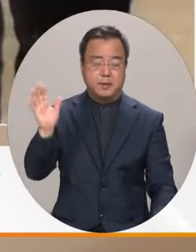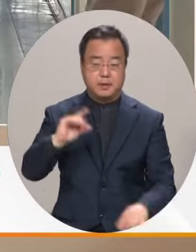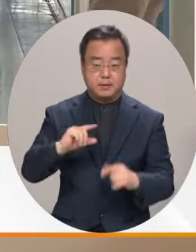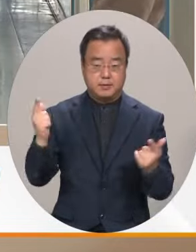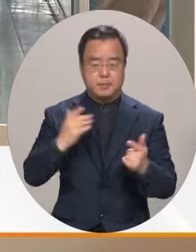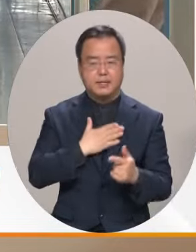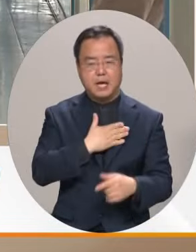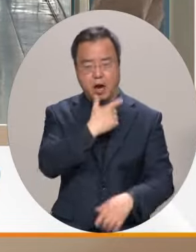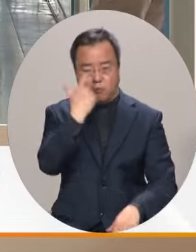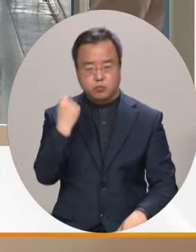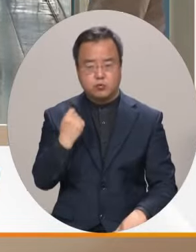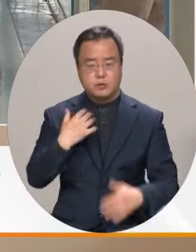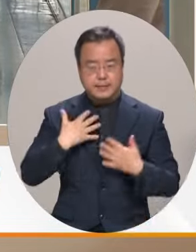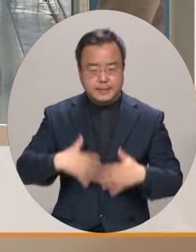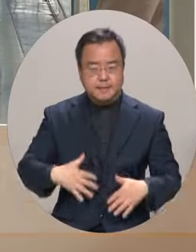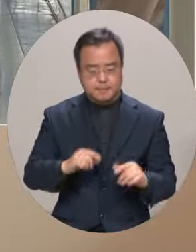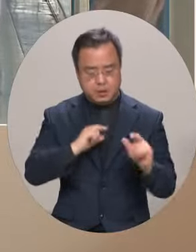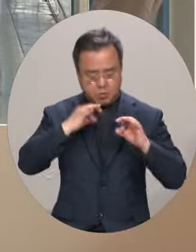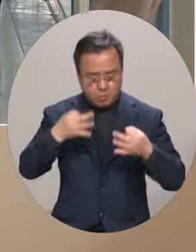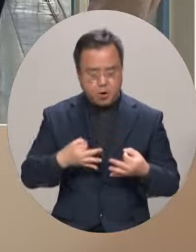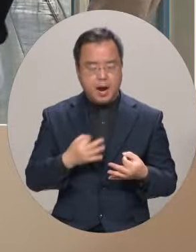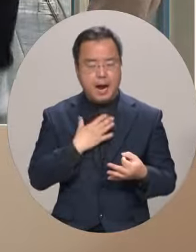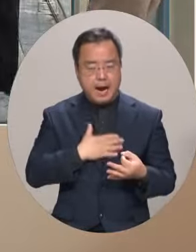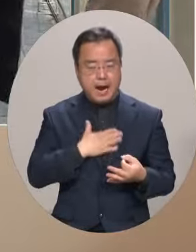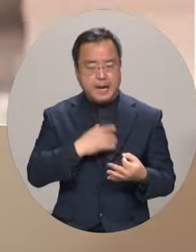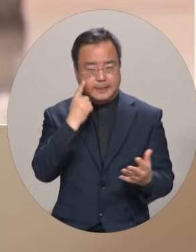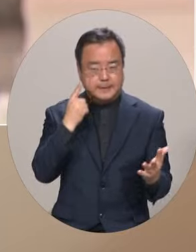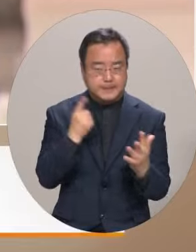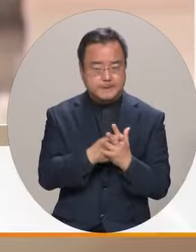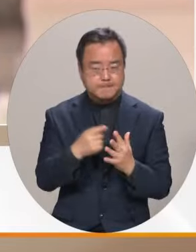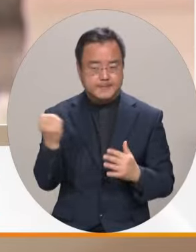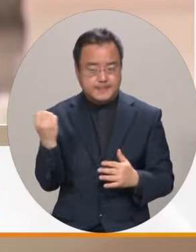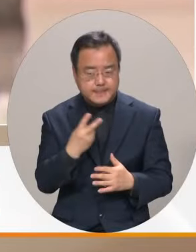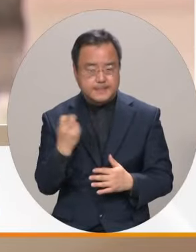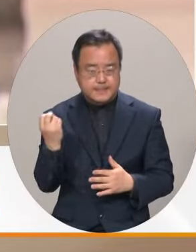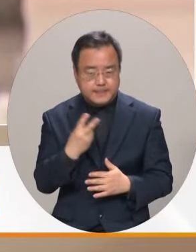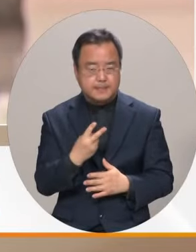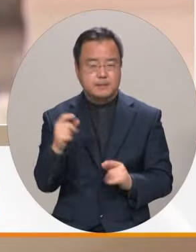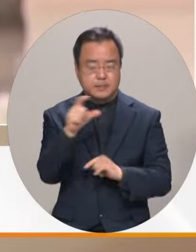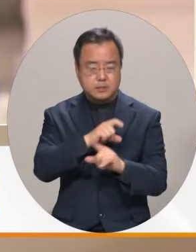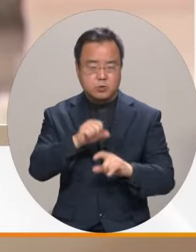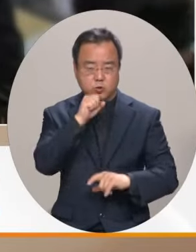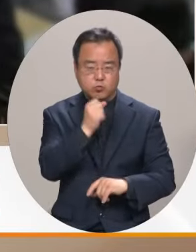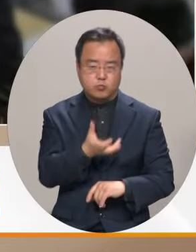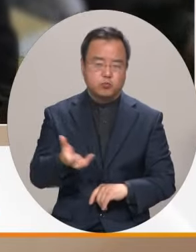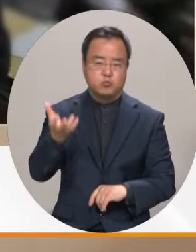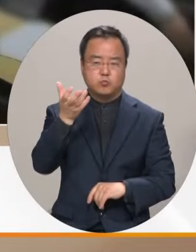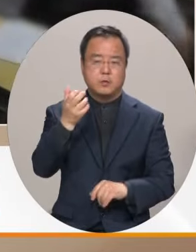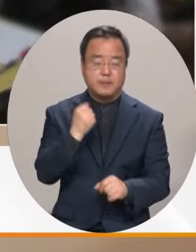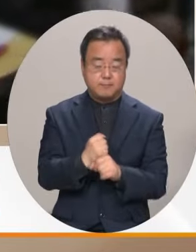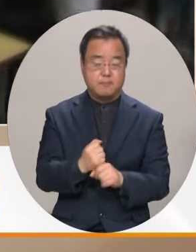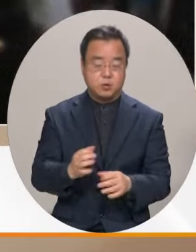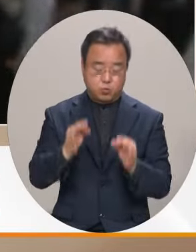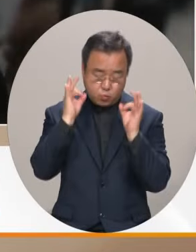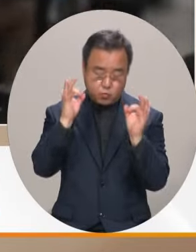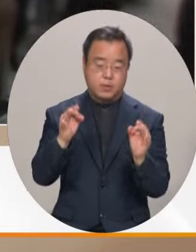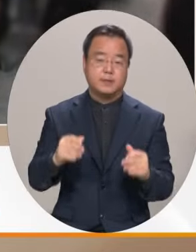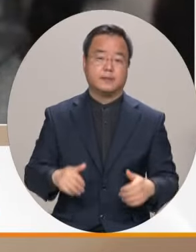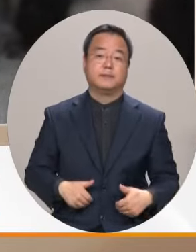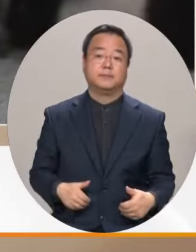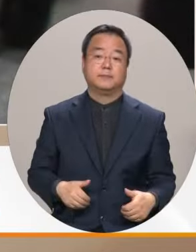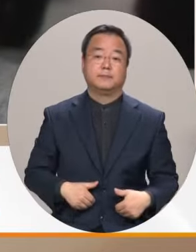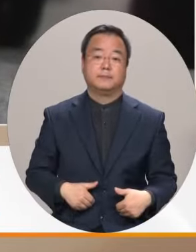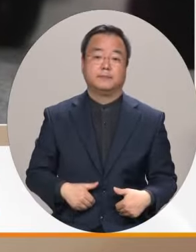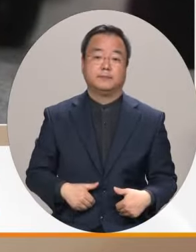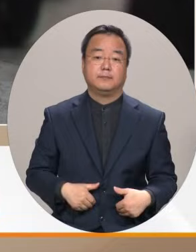보완하고 그리고 그 리뷰 과정을 통해서 자신의 점수를 올리려고 하는 노력을 기울이는 것이 필요하지 않을까 싶습니다